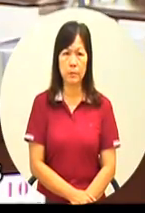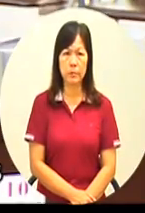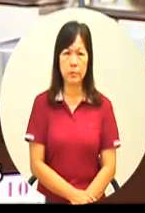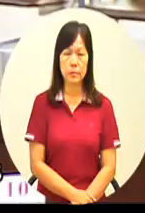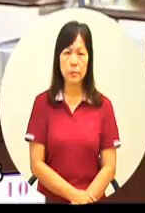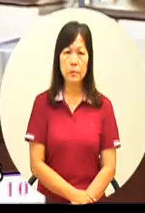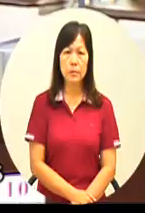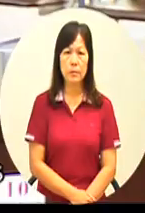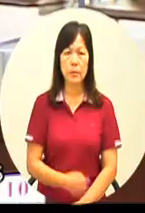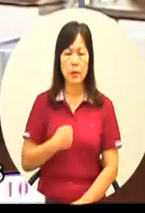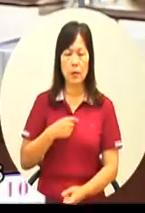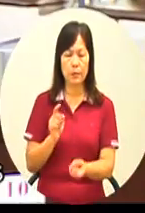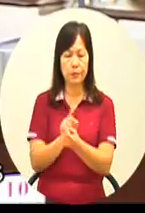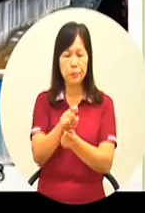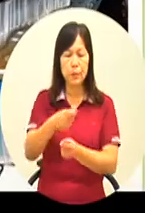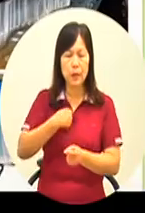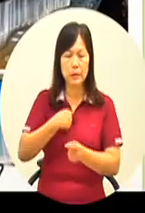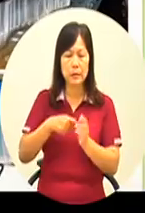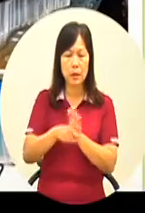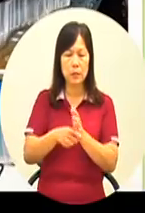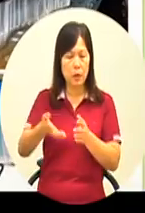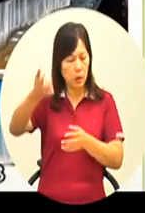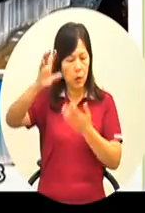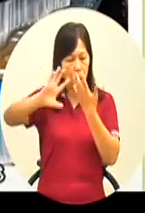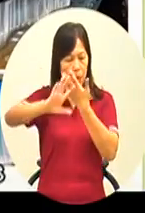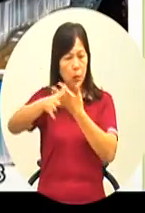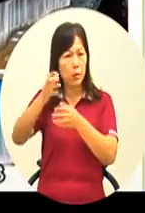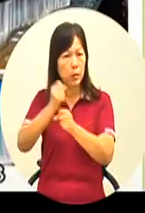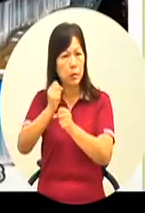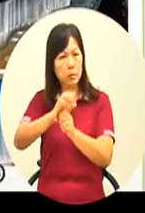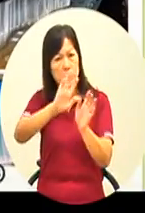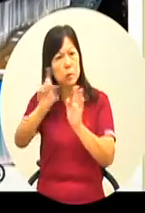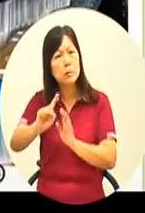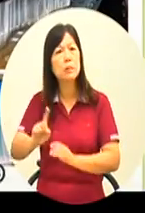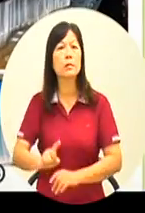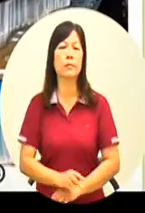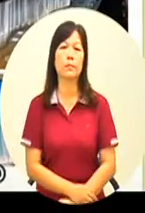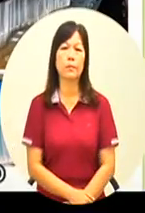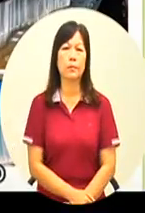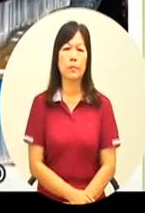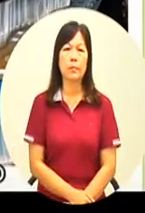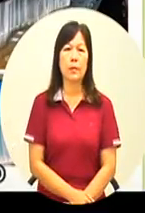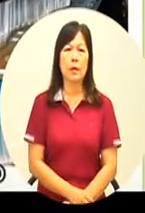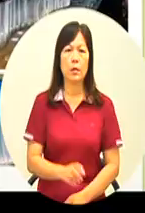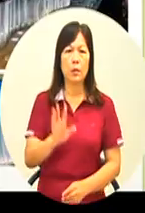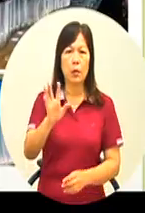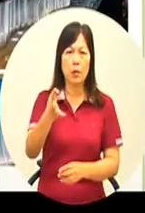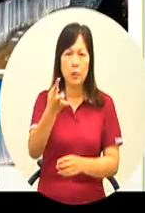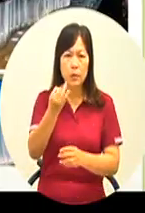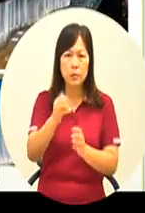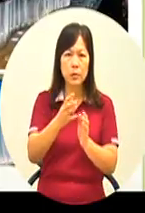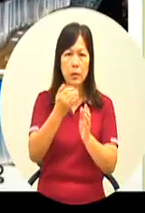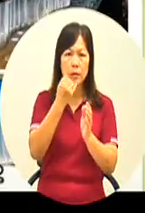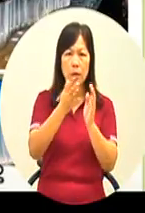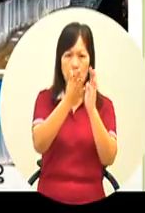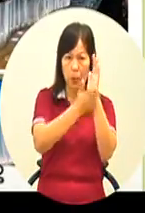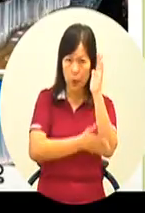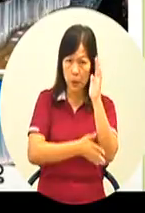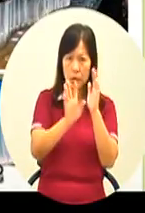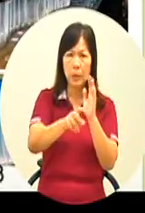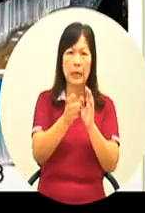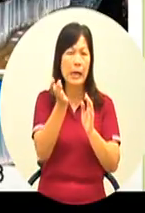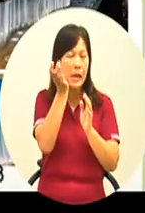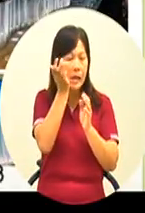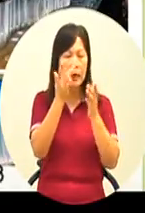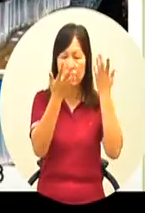好，本身来了解一下讲嘞国外做法吼，有讲迄个玻璃墙啊吼，石墙啊，